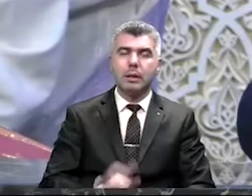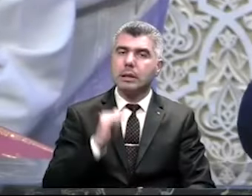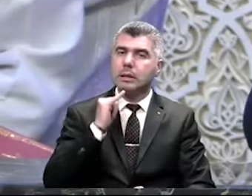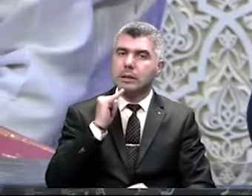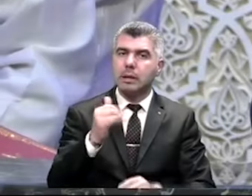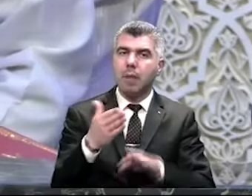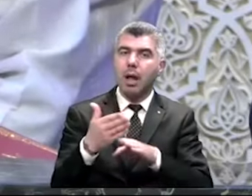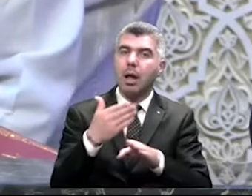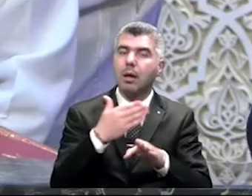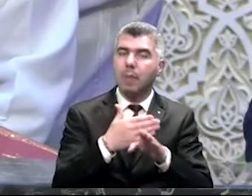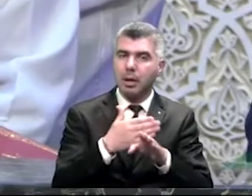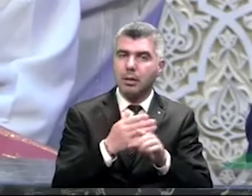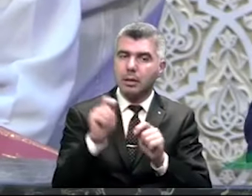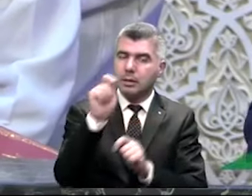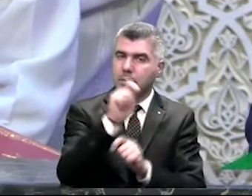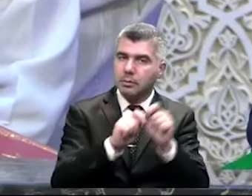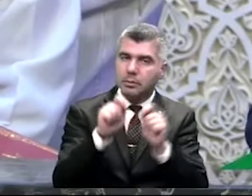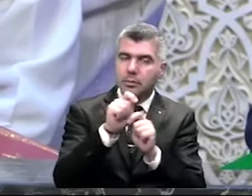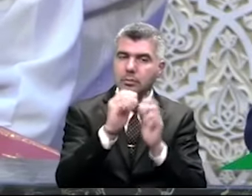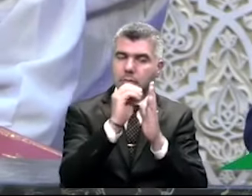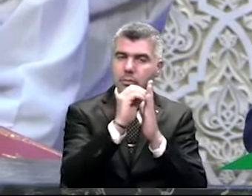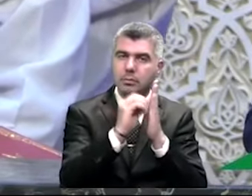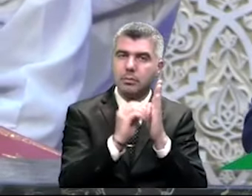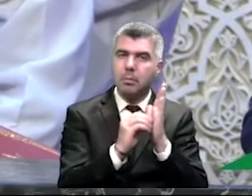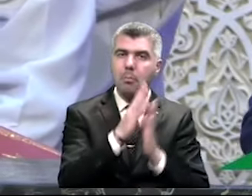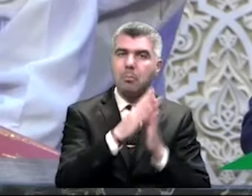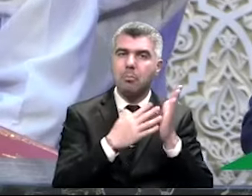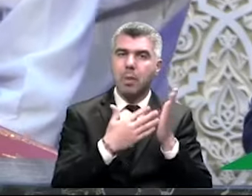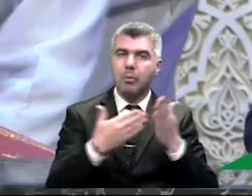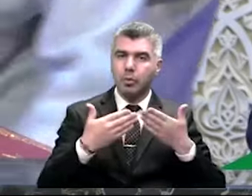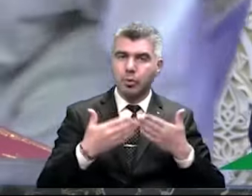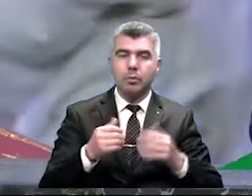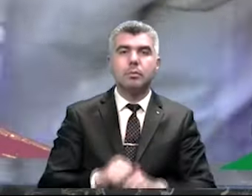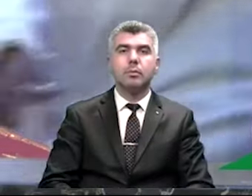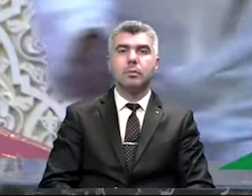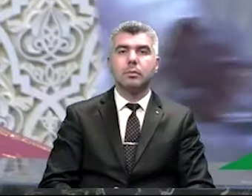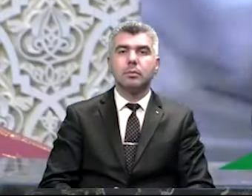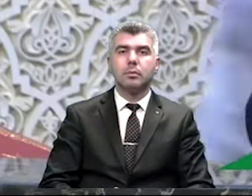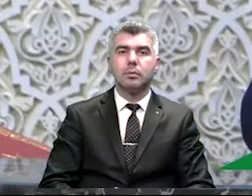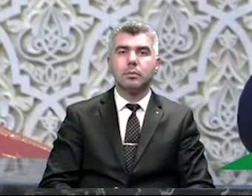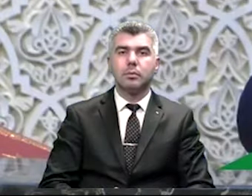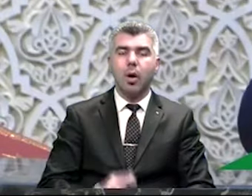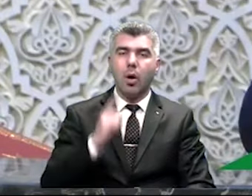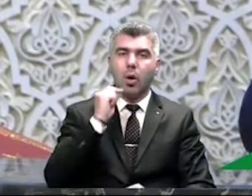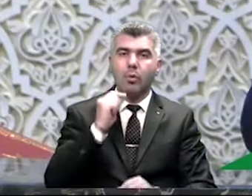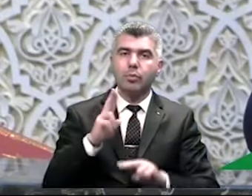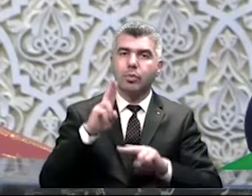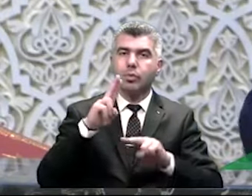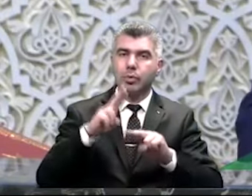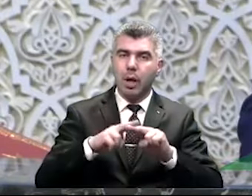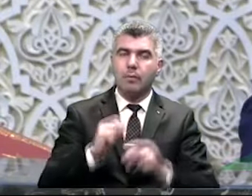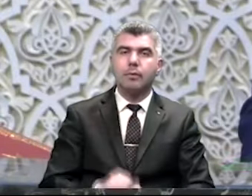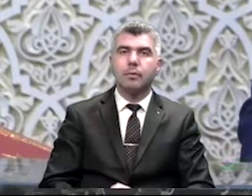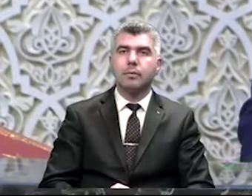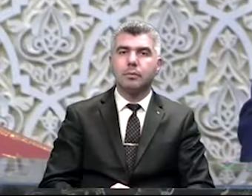قبل الشروع في معالجه النقاط المدرجه في جدول اعمال هذه الجلسه المباركه اعطي الكلمه للمحترم مولاي عبد